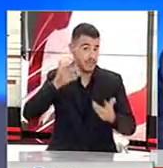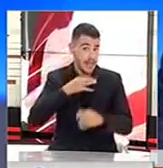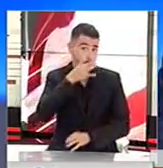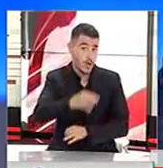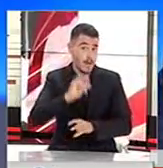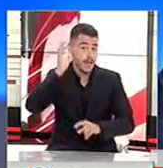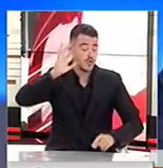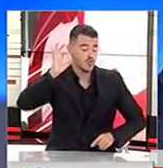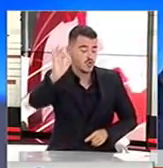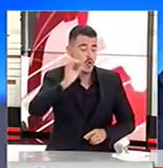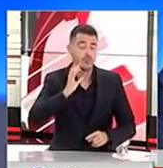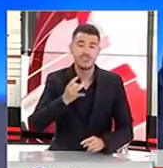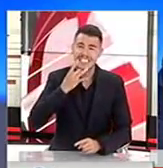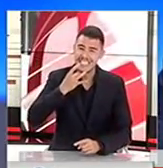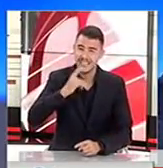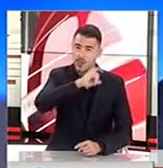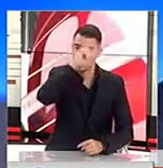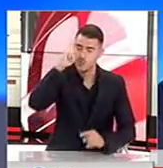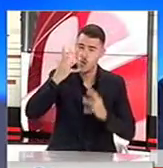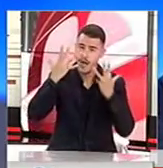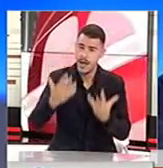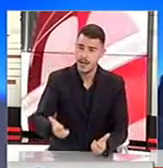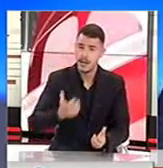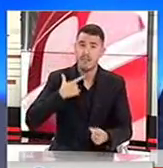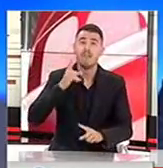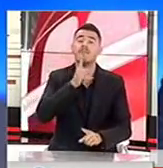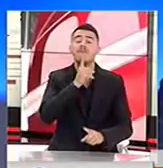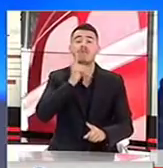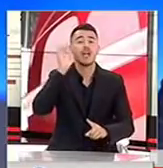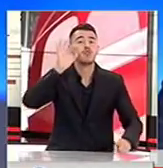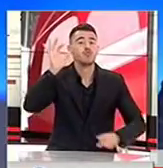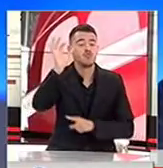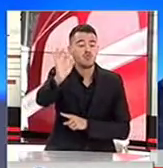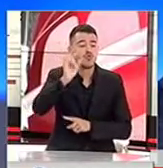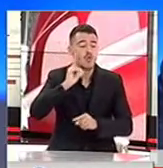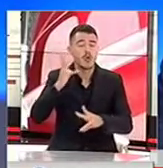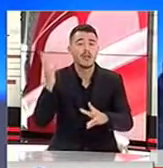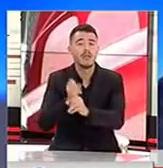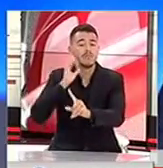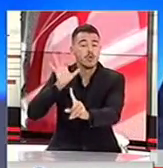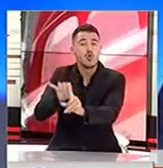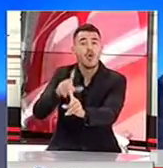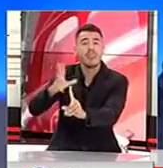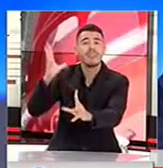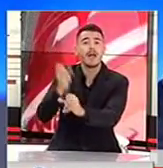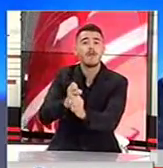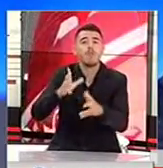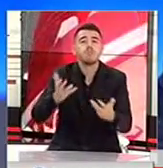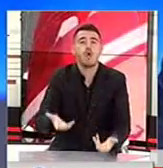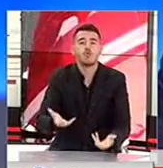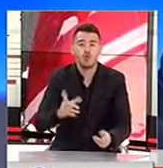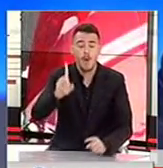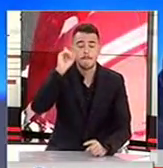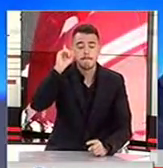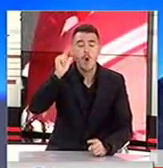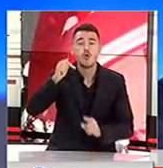Σκληρούς, δύσκολους στόχους. Στόχοι που μπορεί να επιτευχθούν κατά τη γνώμη μου μόνο αν εφαρμοστεί το επόμενο διάστημα η στρατηγική